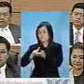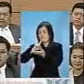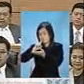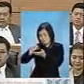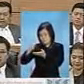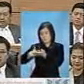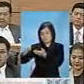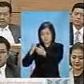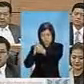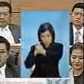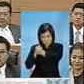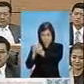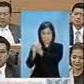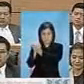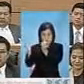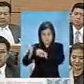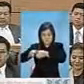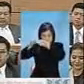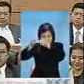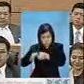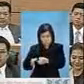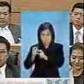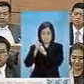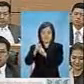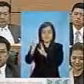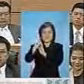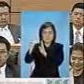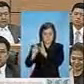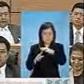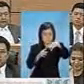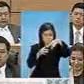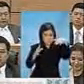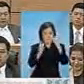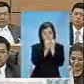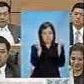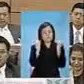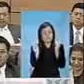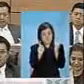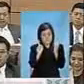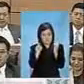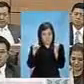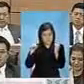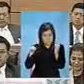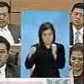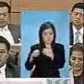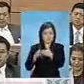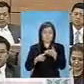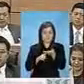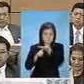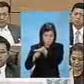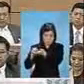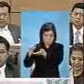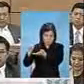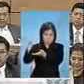รัฐธรรมนูญเพื่อมีคำวินิจฉัยว่าบทบัญญัติแห่งกฎหมายขัดหรือแย้งต่อรัฐธรรมนูญได้นี่เป็นก